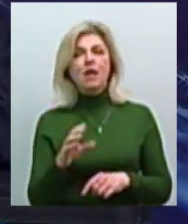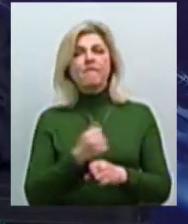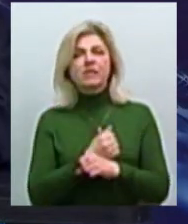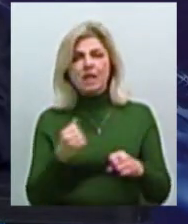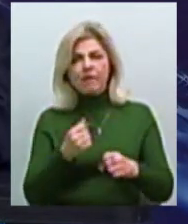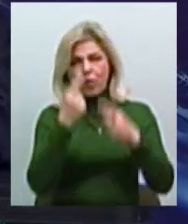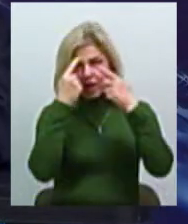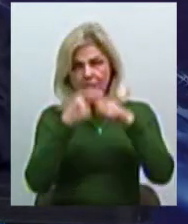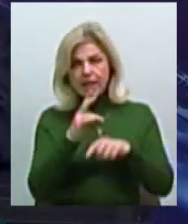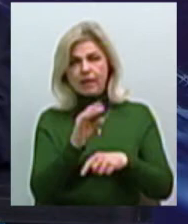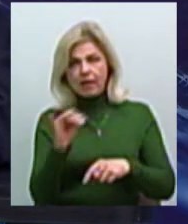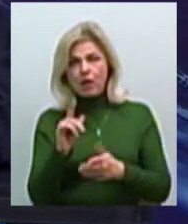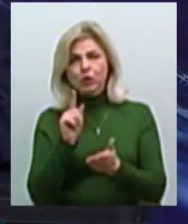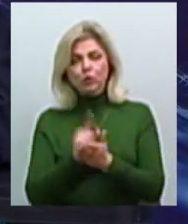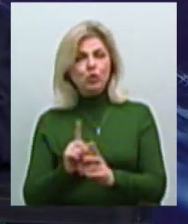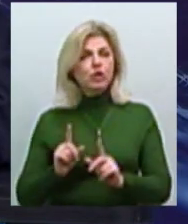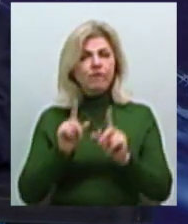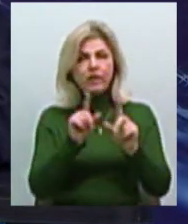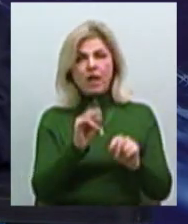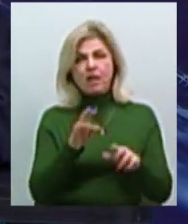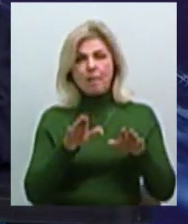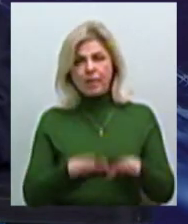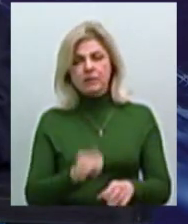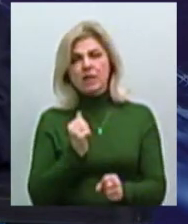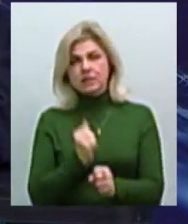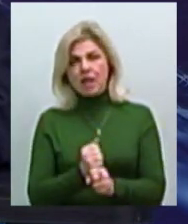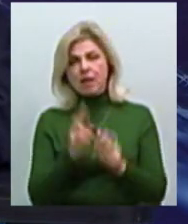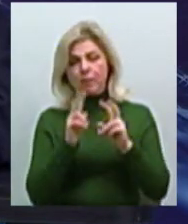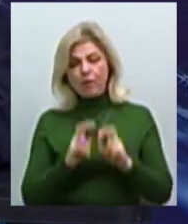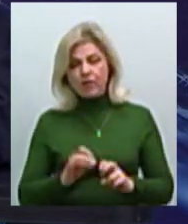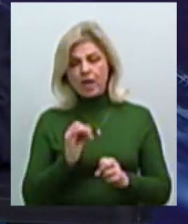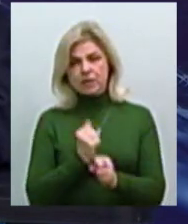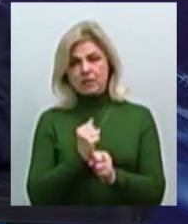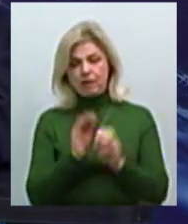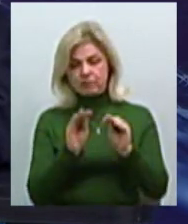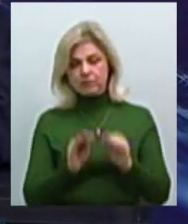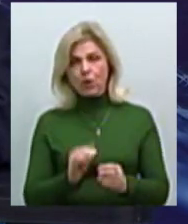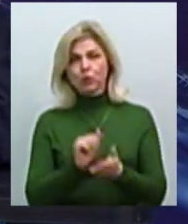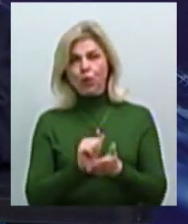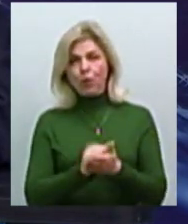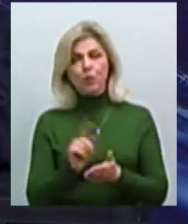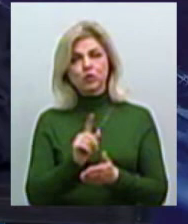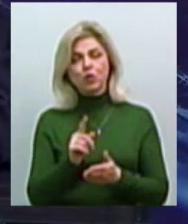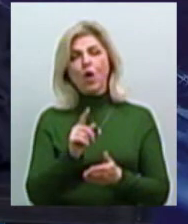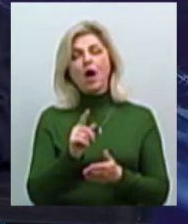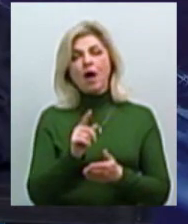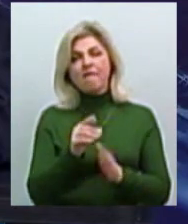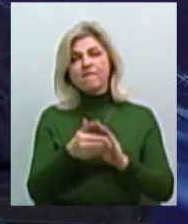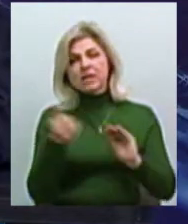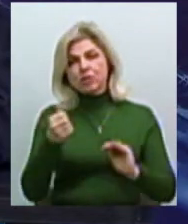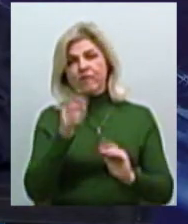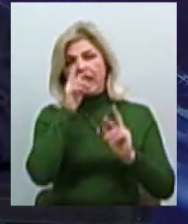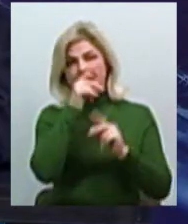взривотехніки повинні виїхати на місце, провести обстеження і скласти документ, що виклик хибний. Або у